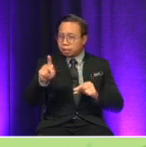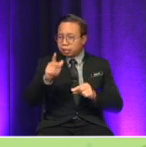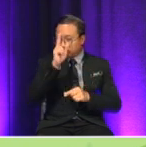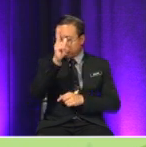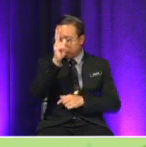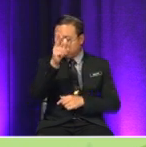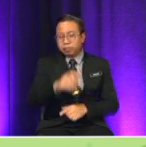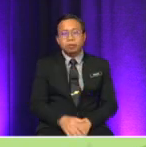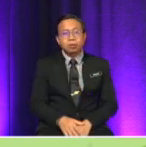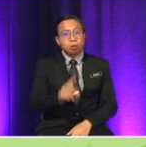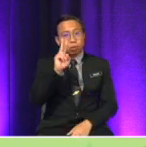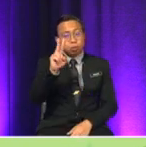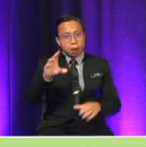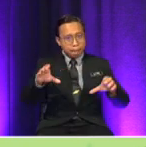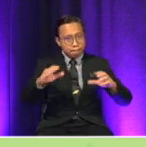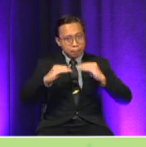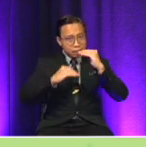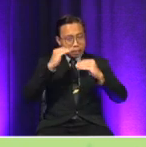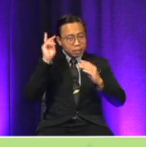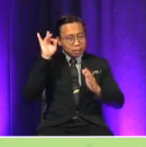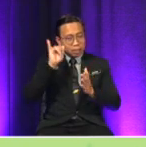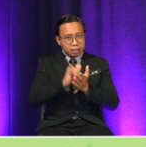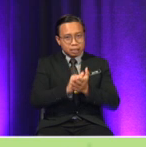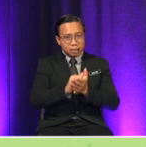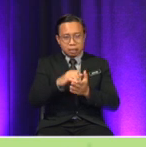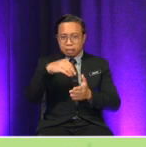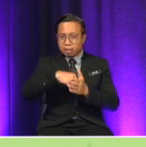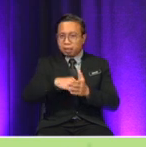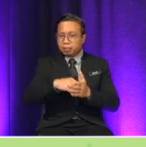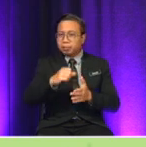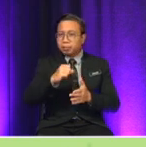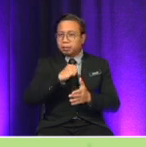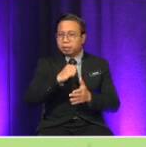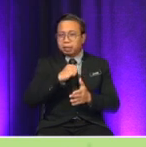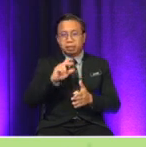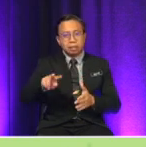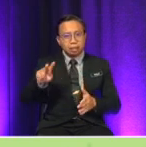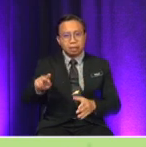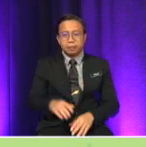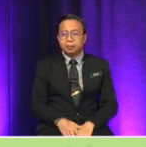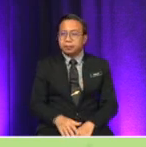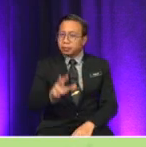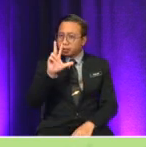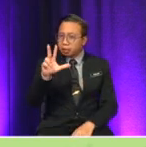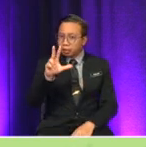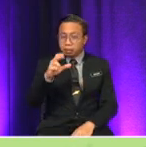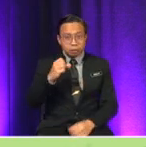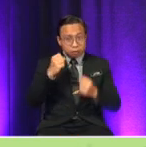kedua, membina keyakinan diri, kepastian dan kepuasan dalam diri kanak-kanak. Yang ketiga, membina kesedaran